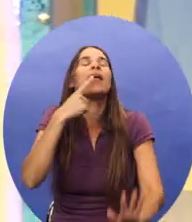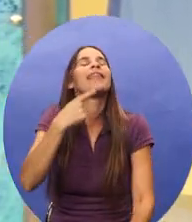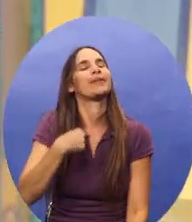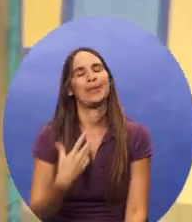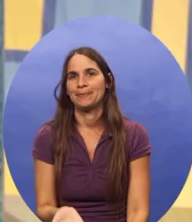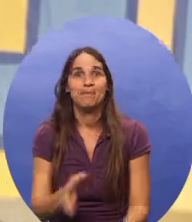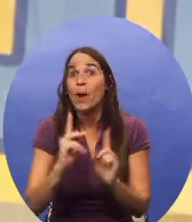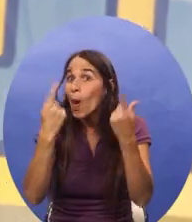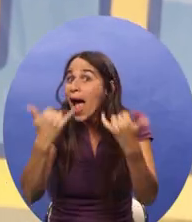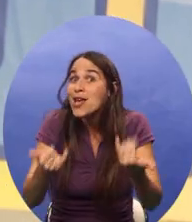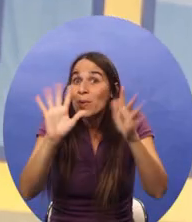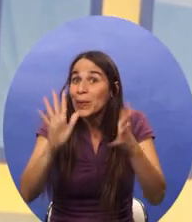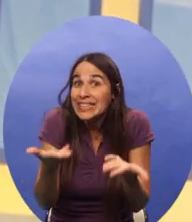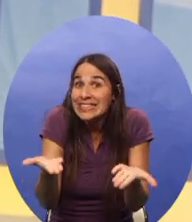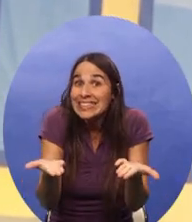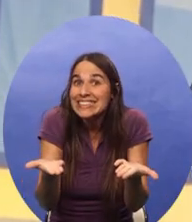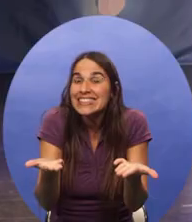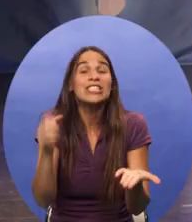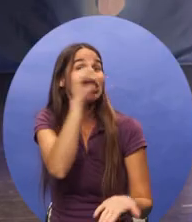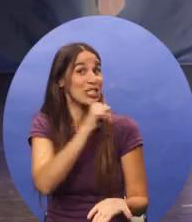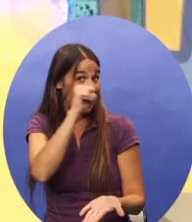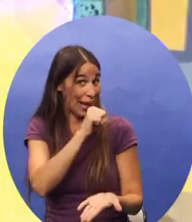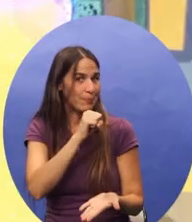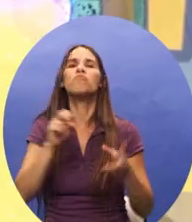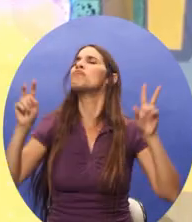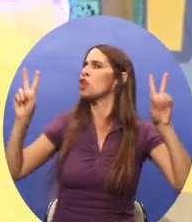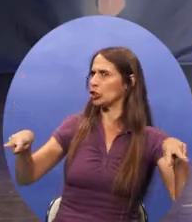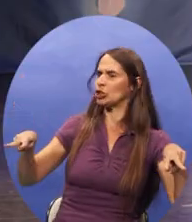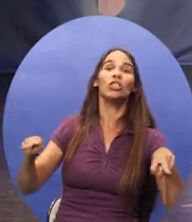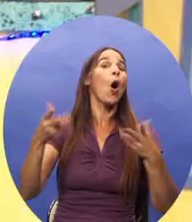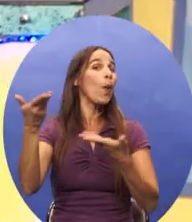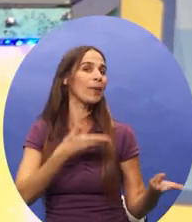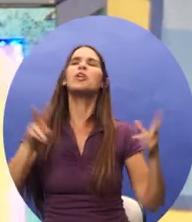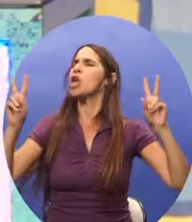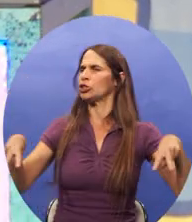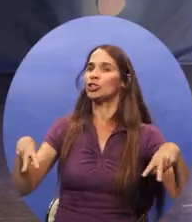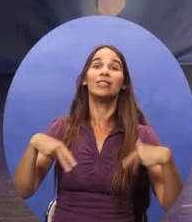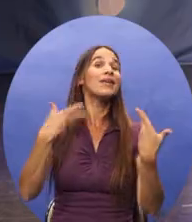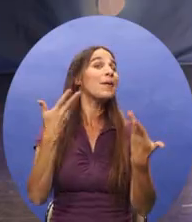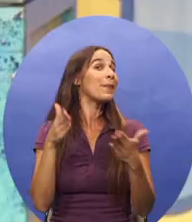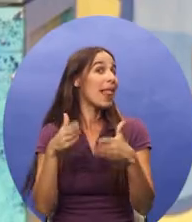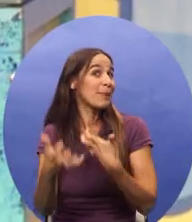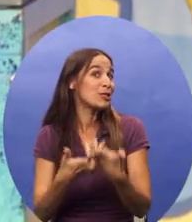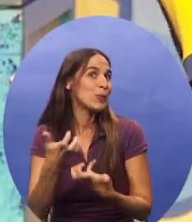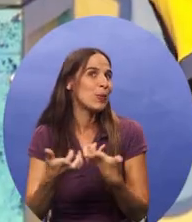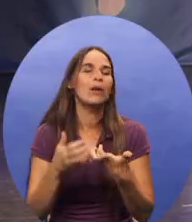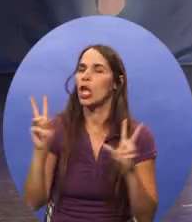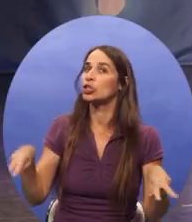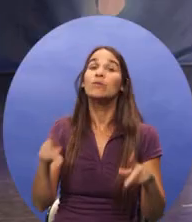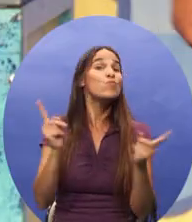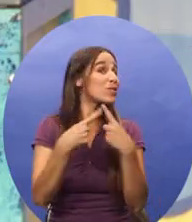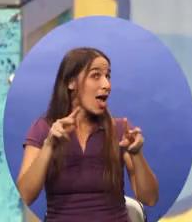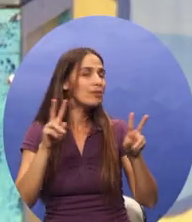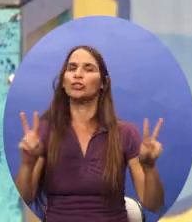לנו היום בתוכנית? שירים? יש! אורחים? יש! פינת בישול? יש! פינת מוזיקה?